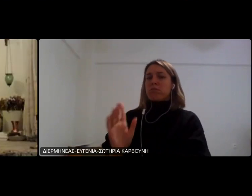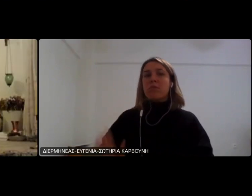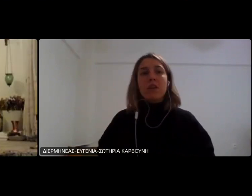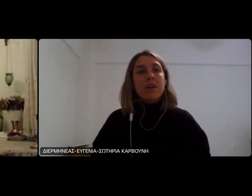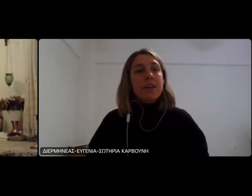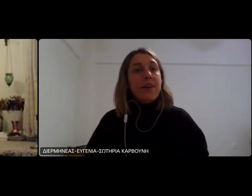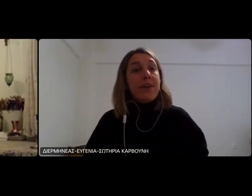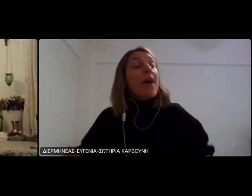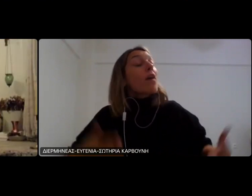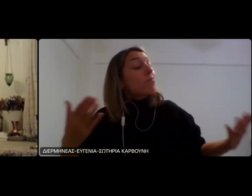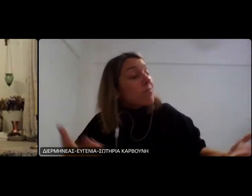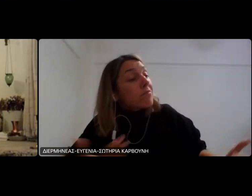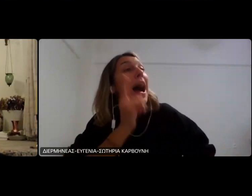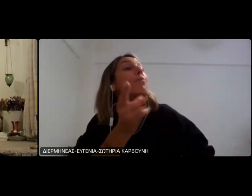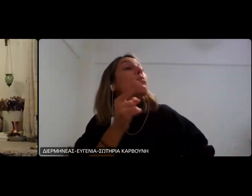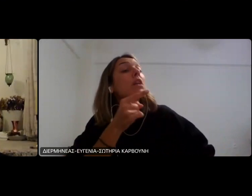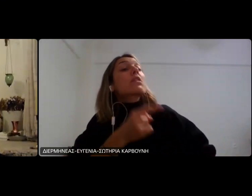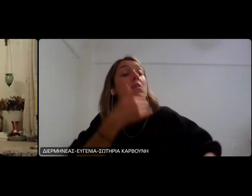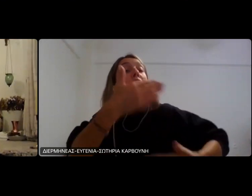Μέσα από την κριτική προχωρούμε.